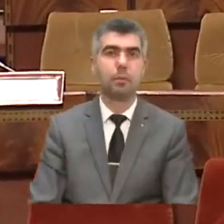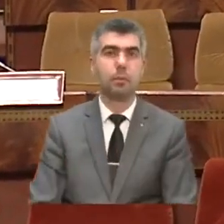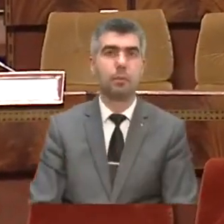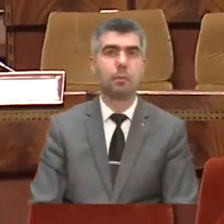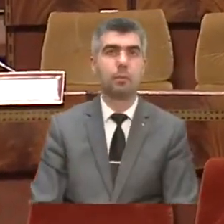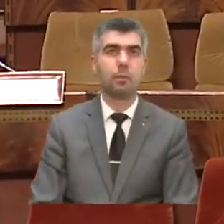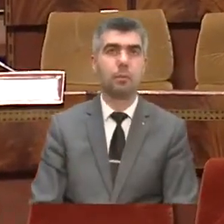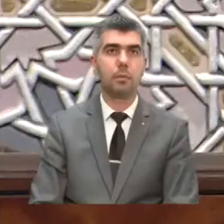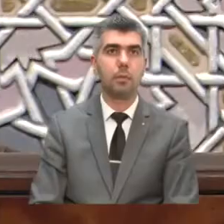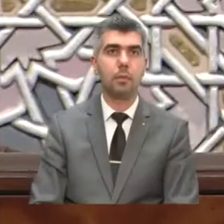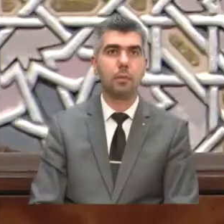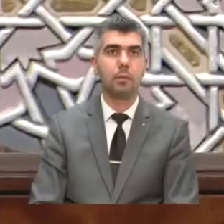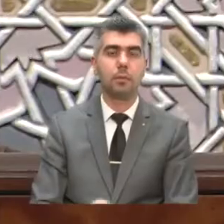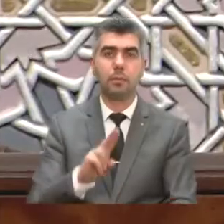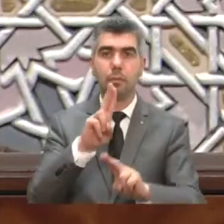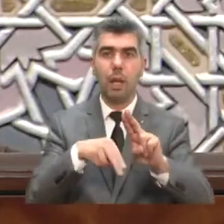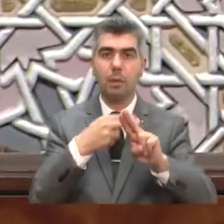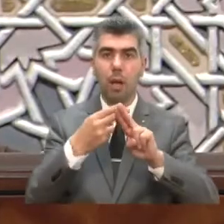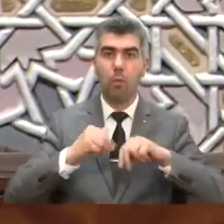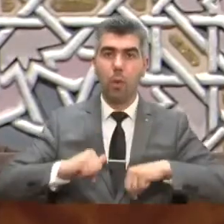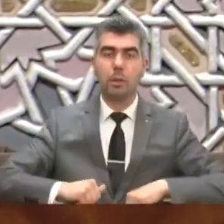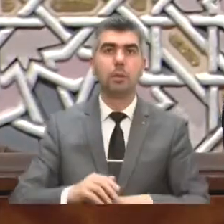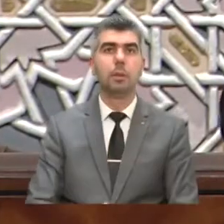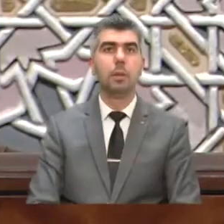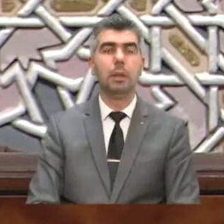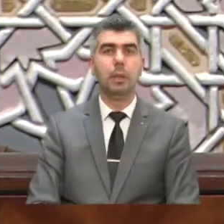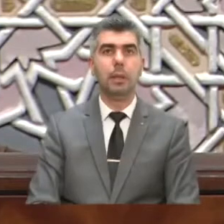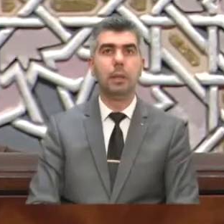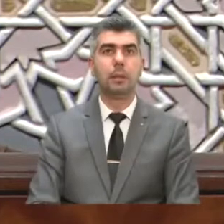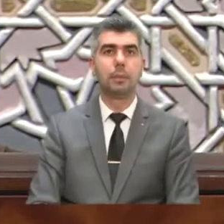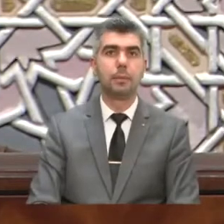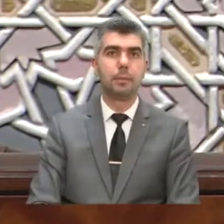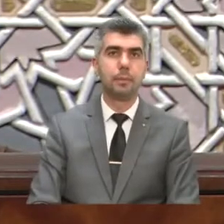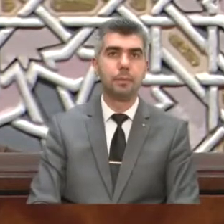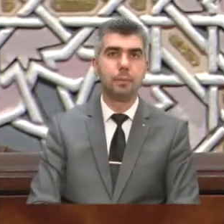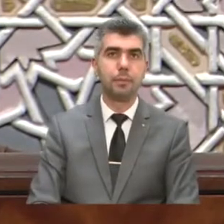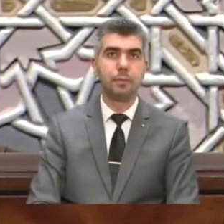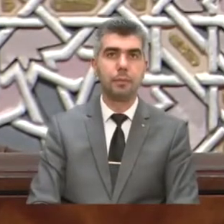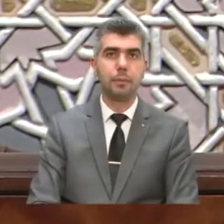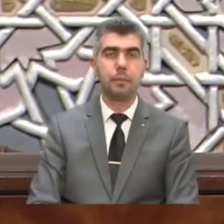شكرا. جواب سيد الوزير المحترم.